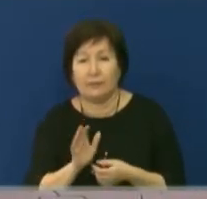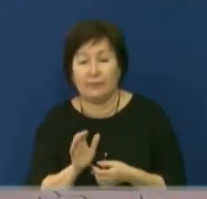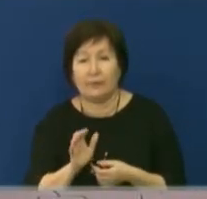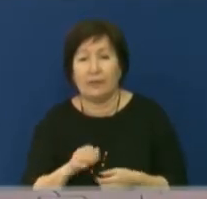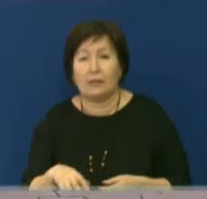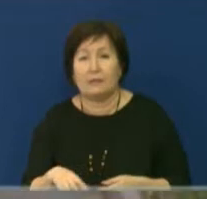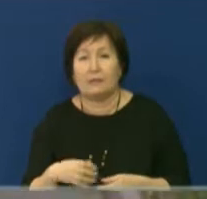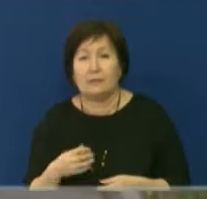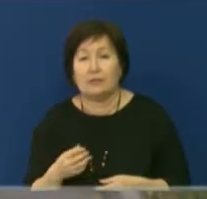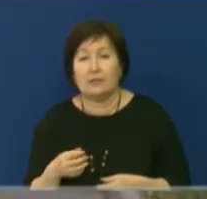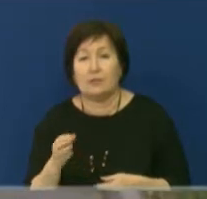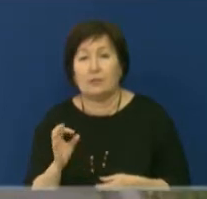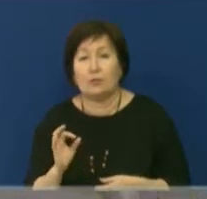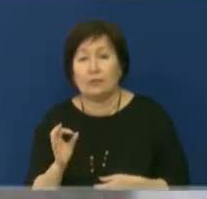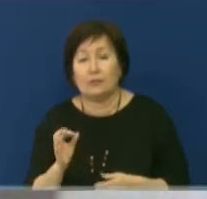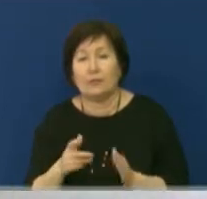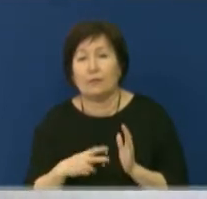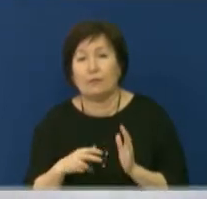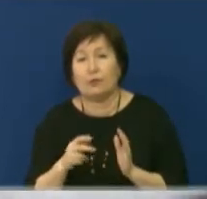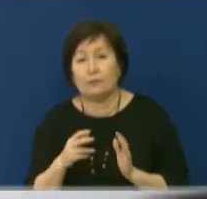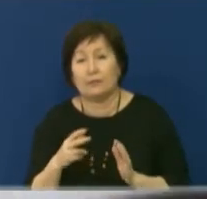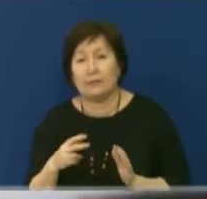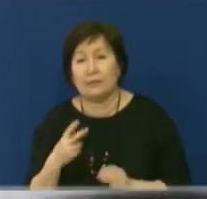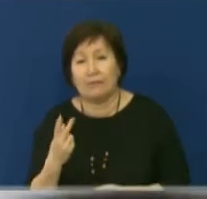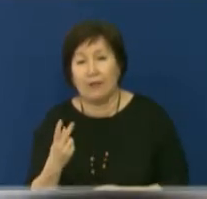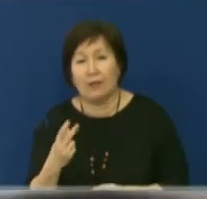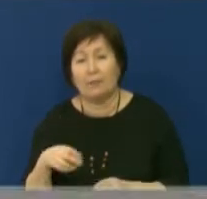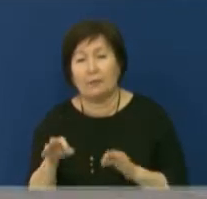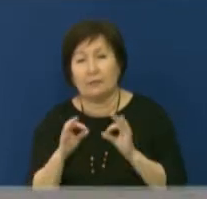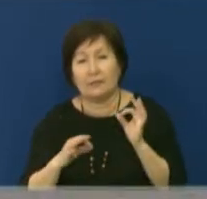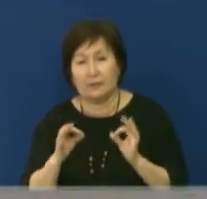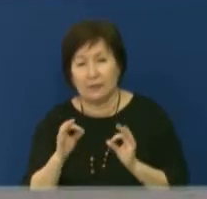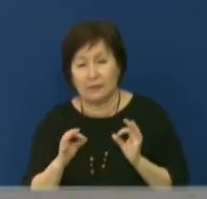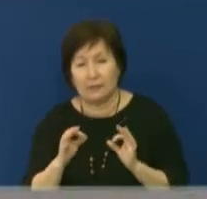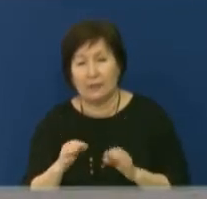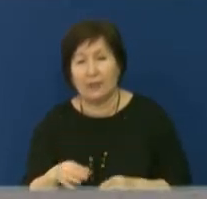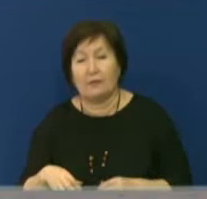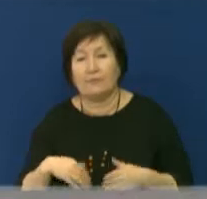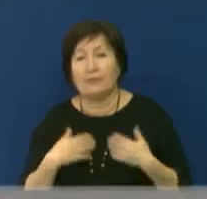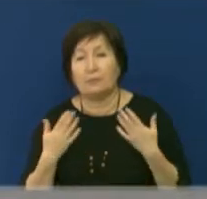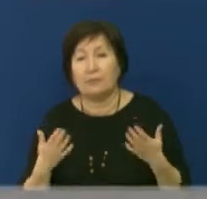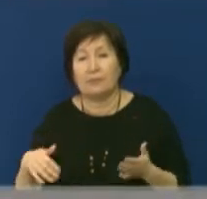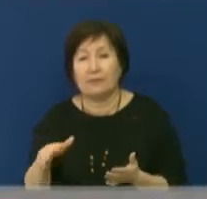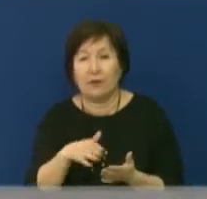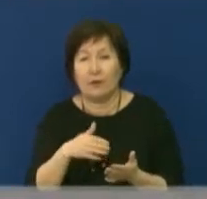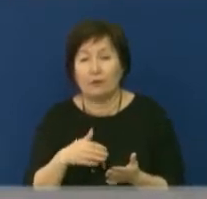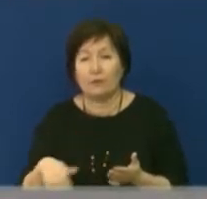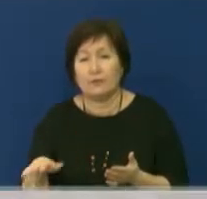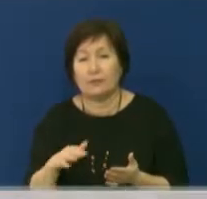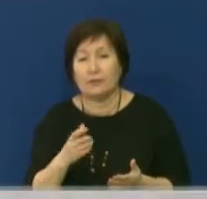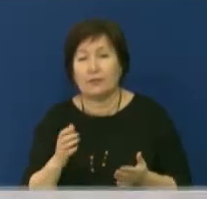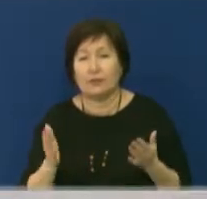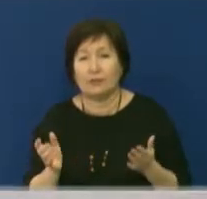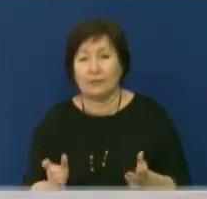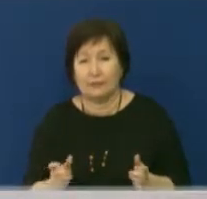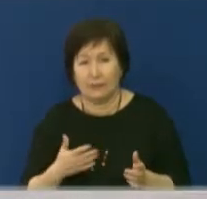0,985. При этом Департамент санитарно-эпидемиологического контроля Восточно-Казахстанской области призывает население соблюдать карантинные требования и